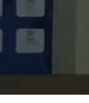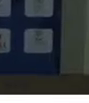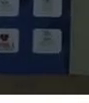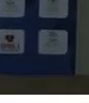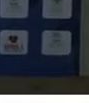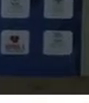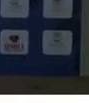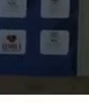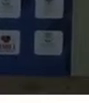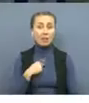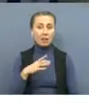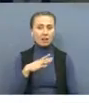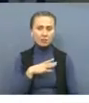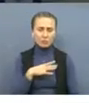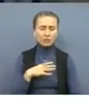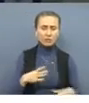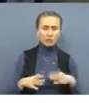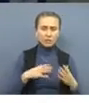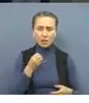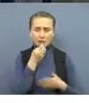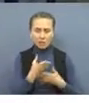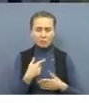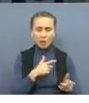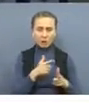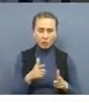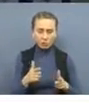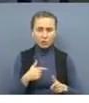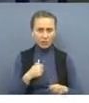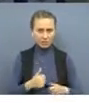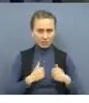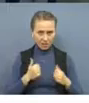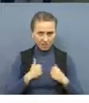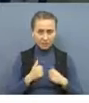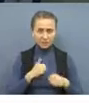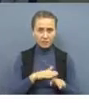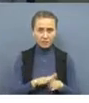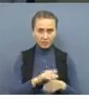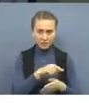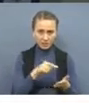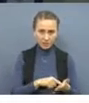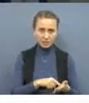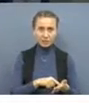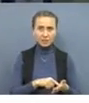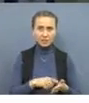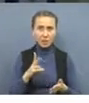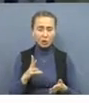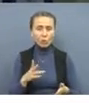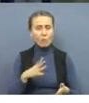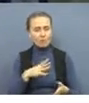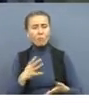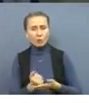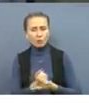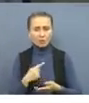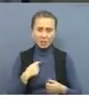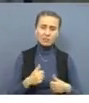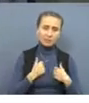Я настраивался хорошо, тренера дали подготовку мне, я старался выполнить задачу, в ринге что-то получалось, что-то не получалось, я